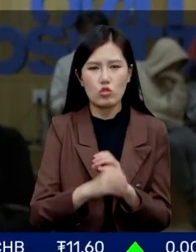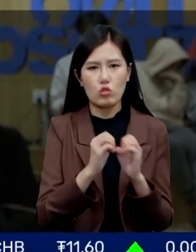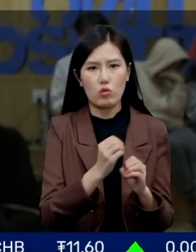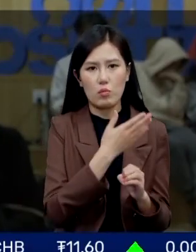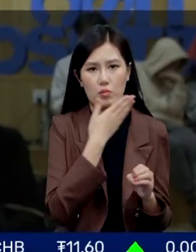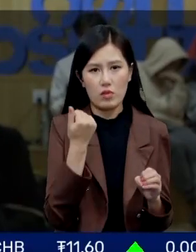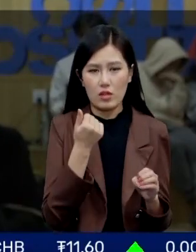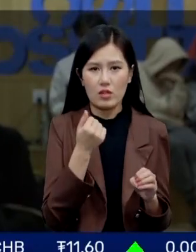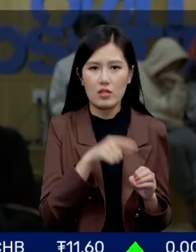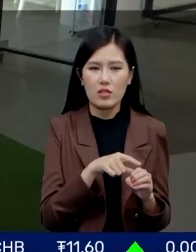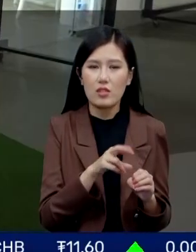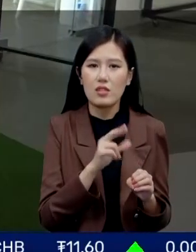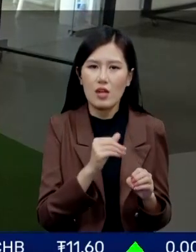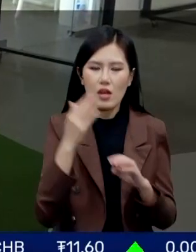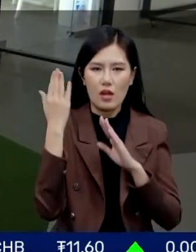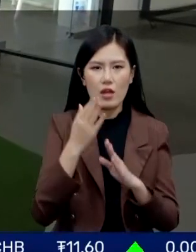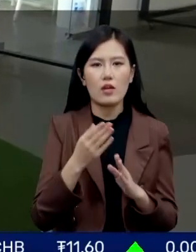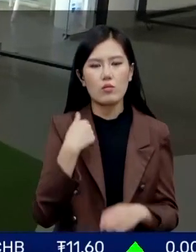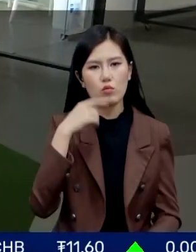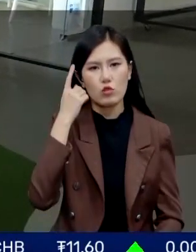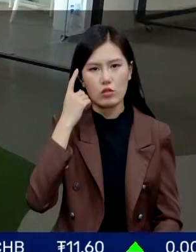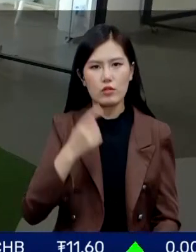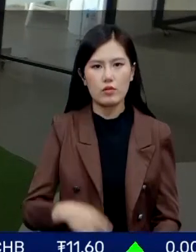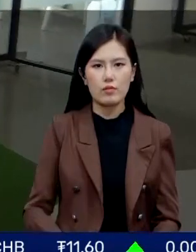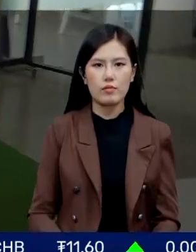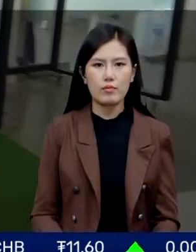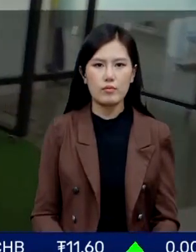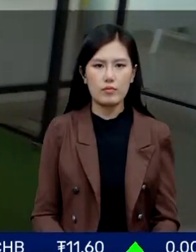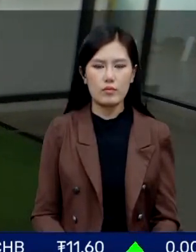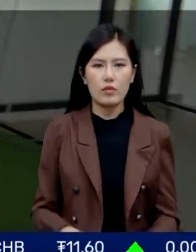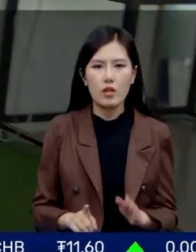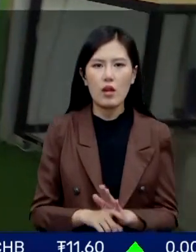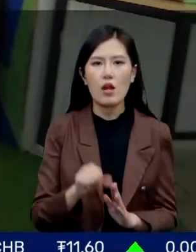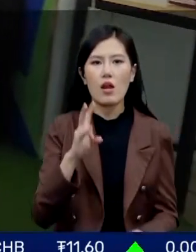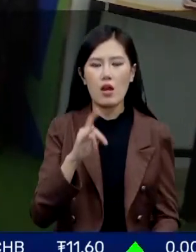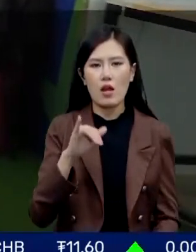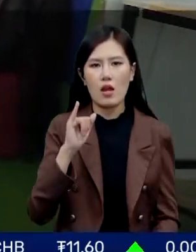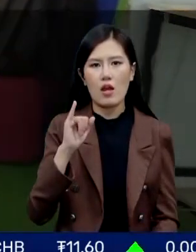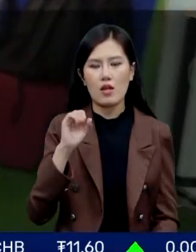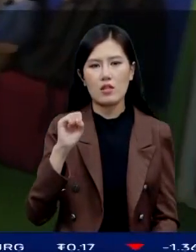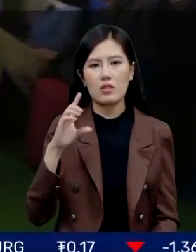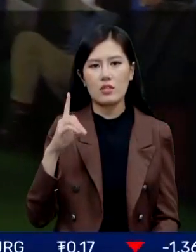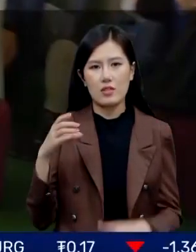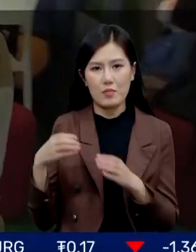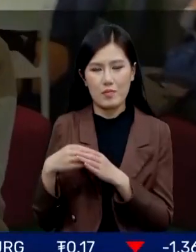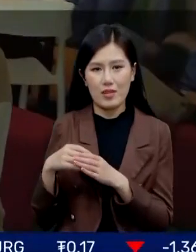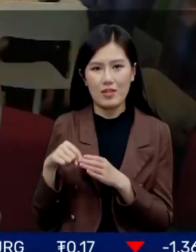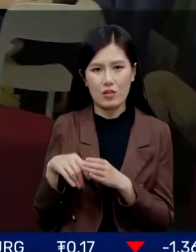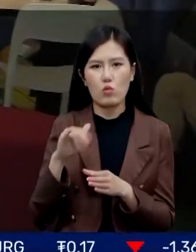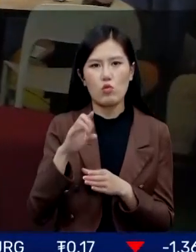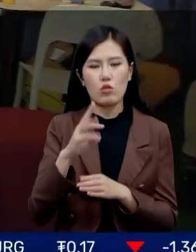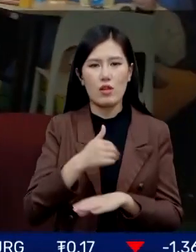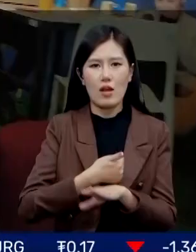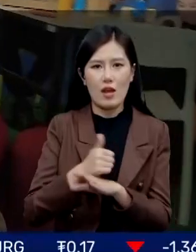бас айлгуу жоохон анхаарах гэж бодсон. Харин анхууд оролцож байгаа ISD баг хотын аялал жуулчлал системийг хөгжүүлэх шийдэл